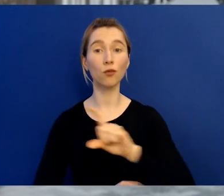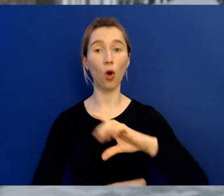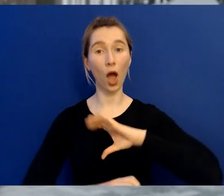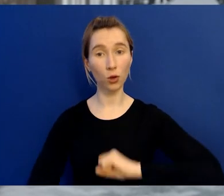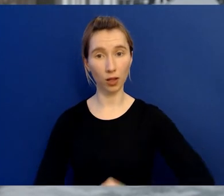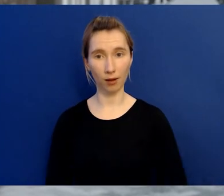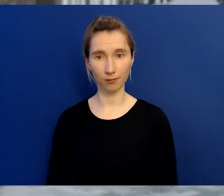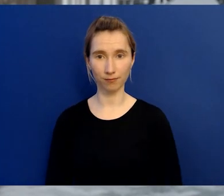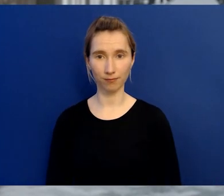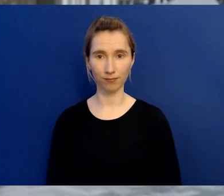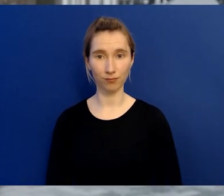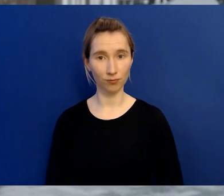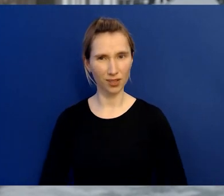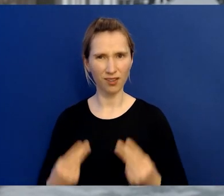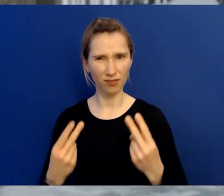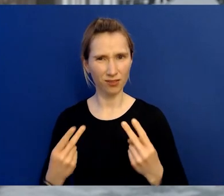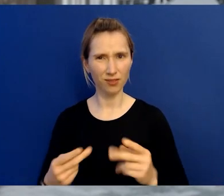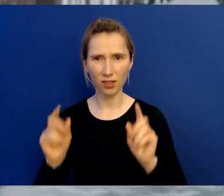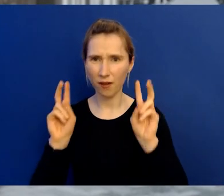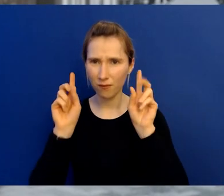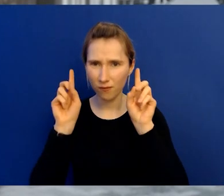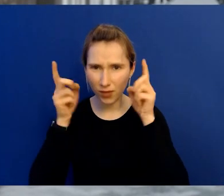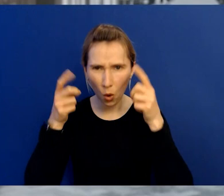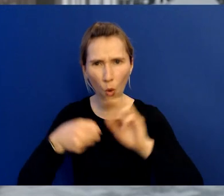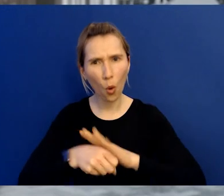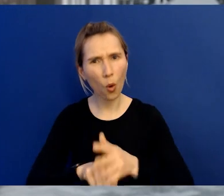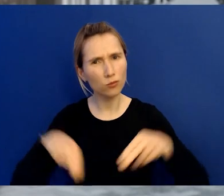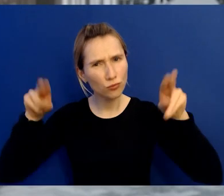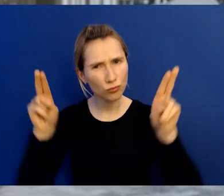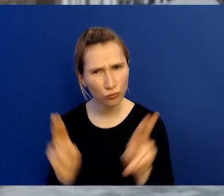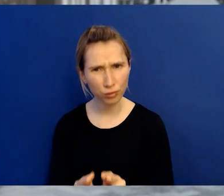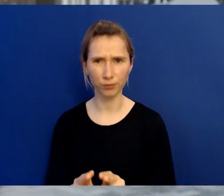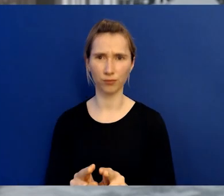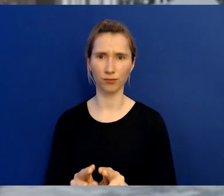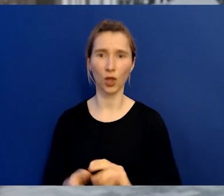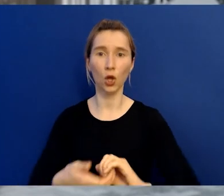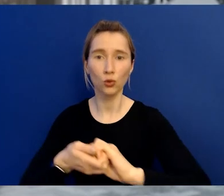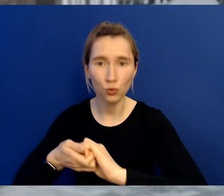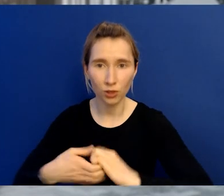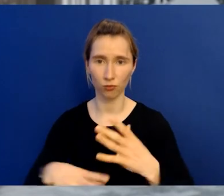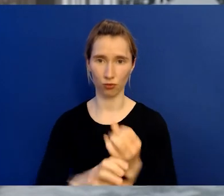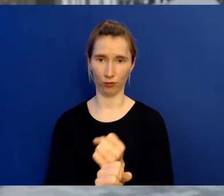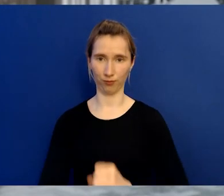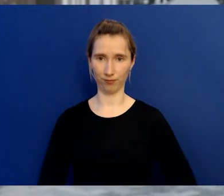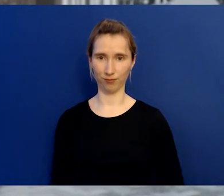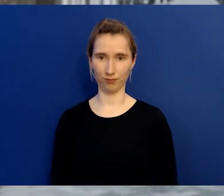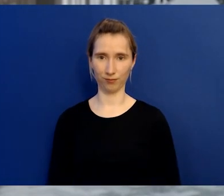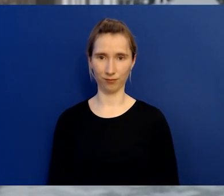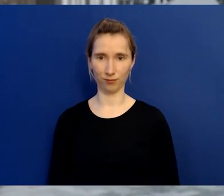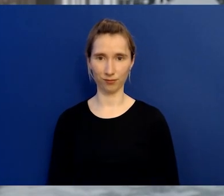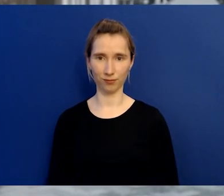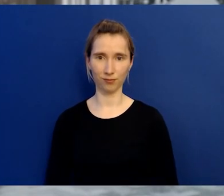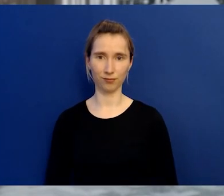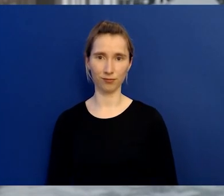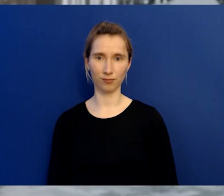auszuhalten. Wir müssen dieses Virus eindämmen und das schaffen wir nur gemeinsam. Ich danke